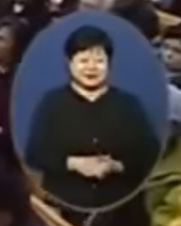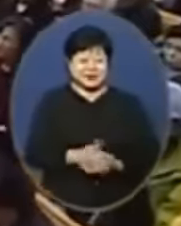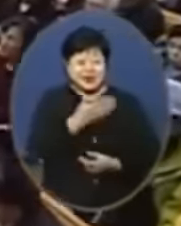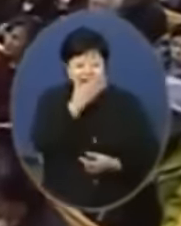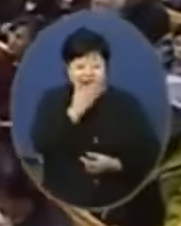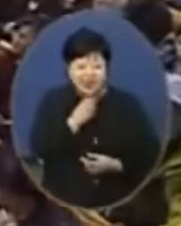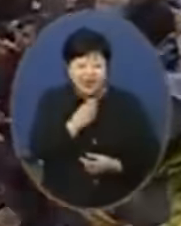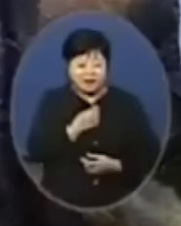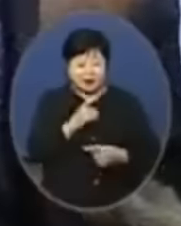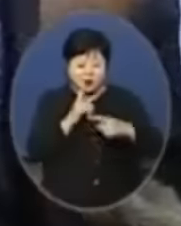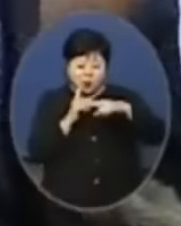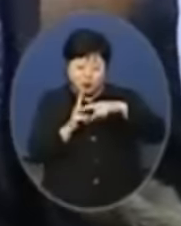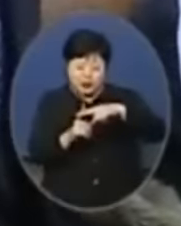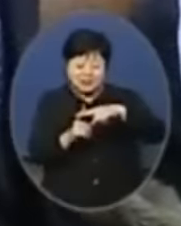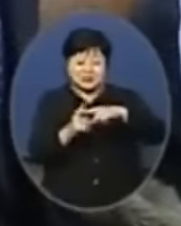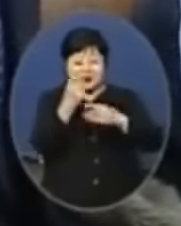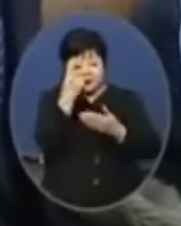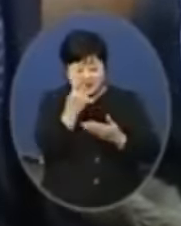행복이 플러스로 왔습니다.